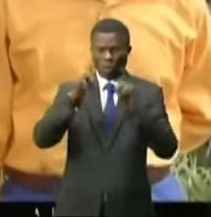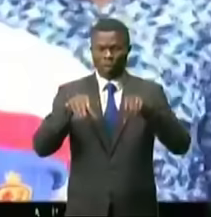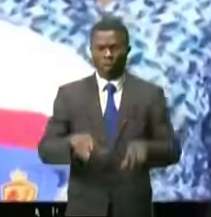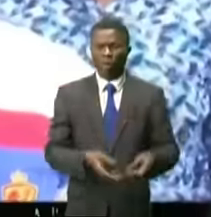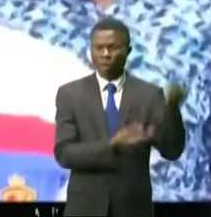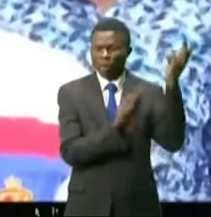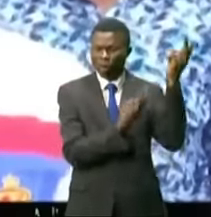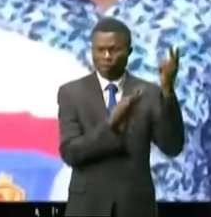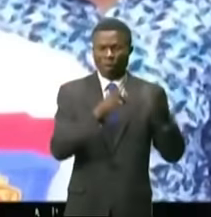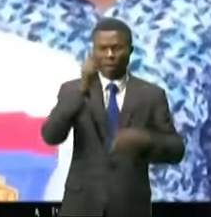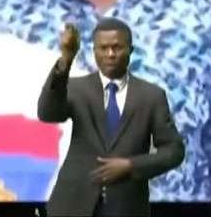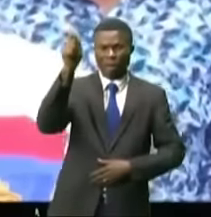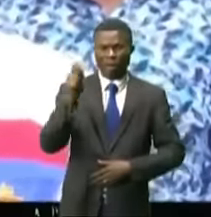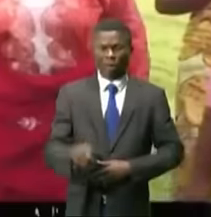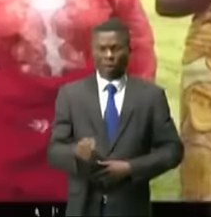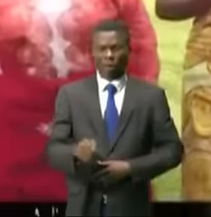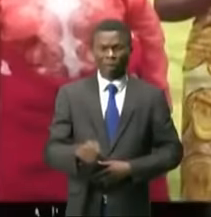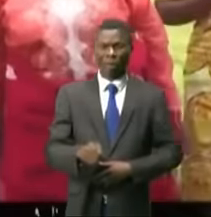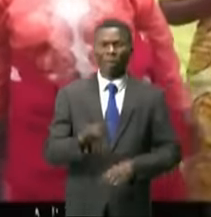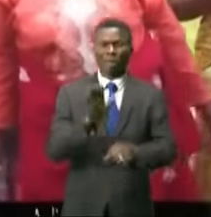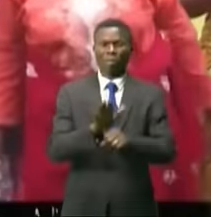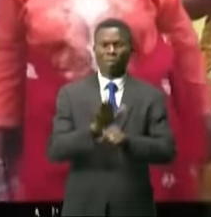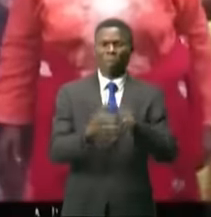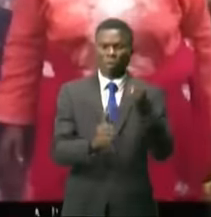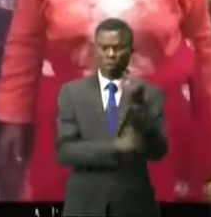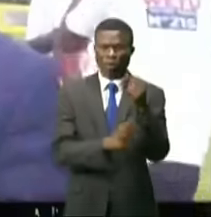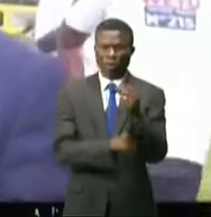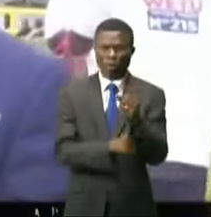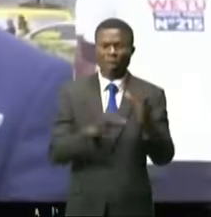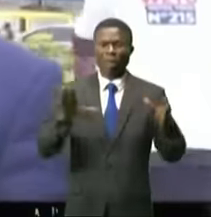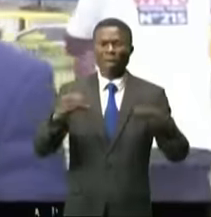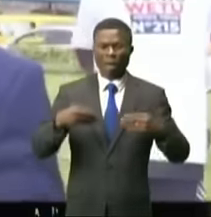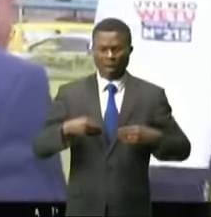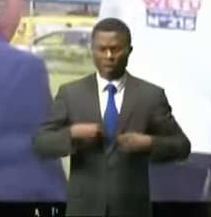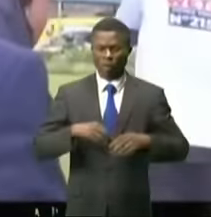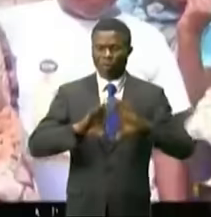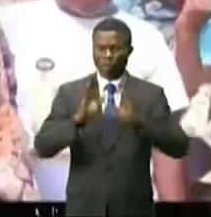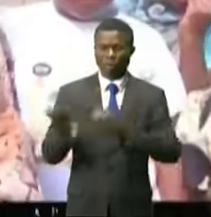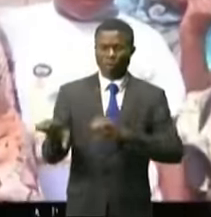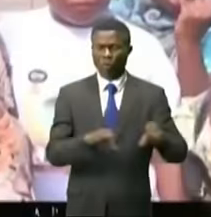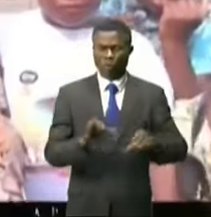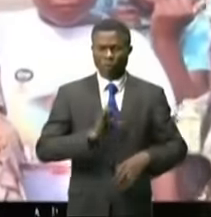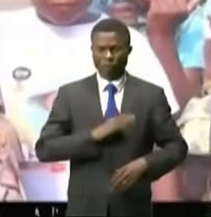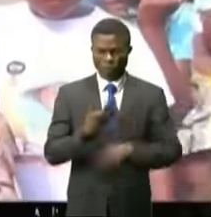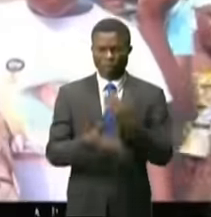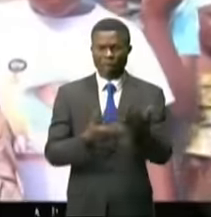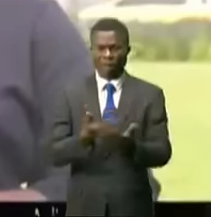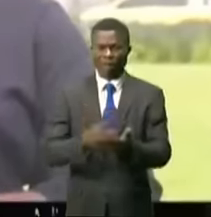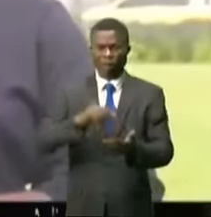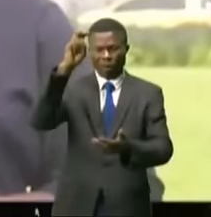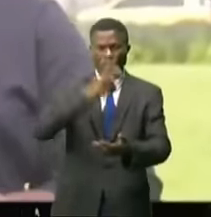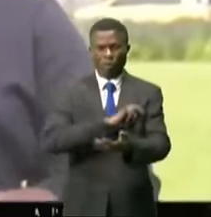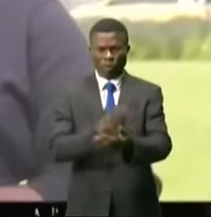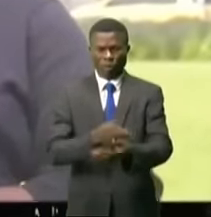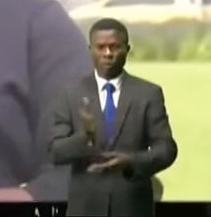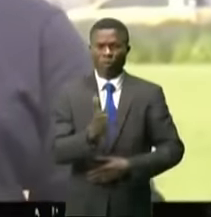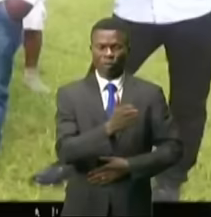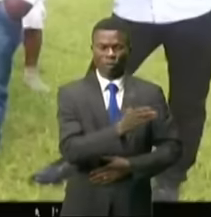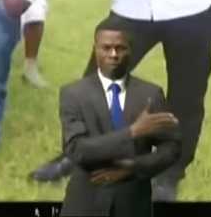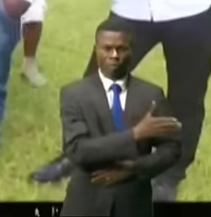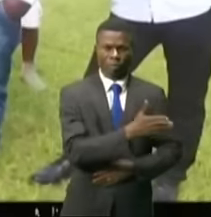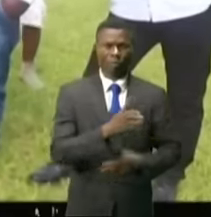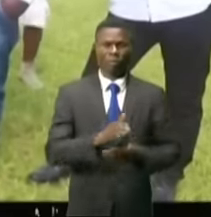de l'armée. Et il faut noter que l'assistance à ce lancement a reconnu également dans le secteur de l'éducation la gratuité de l'enseignement de base. Et la devise de